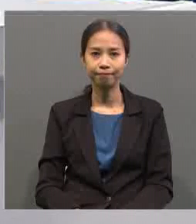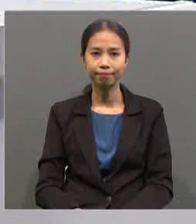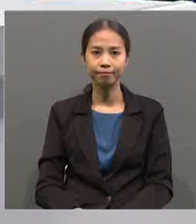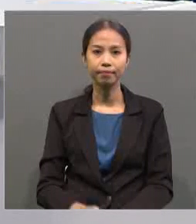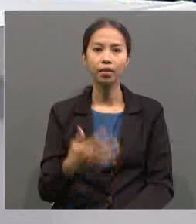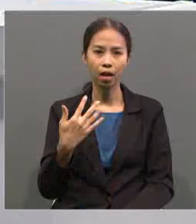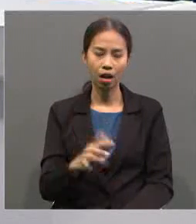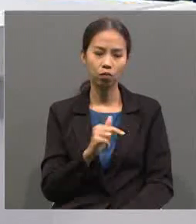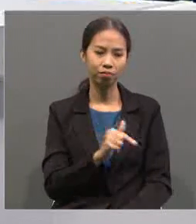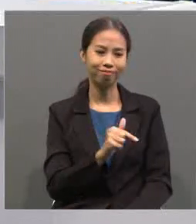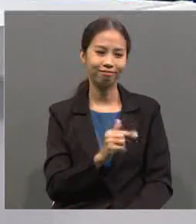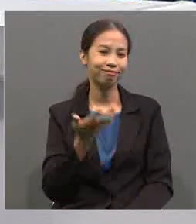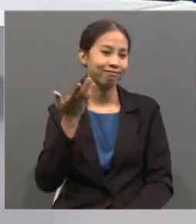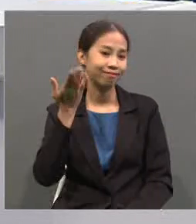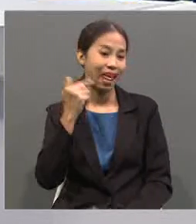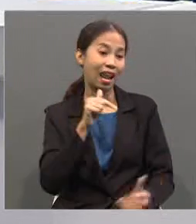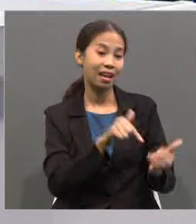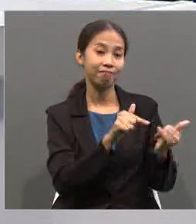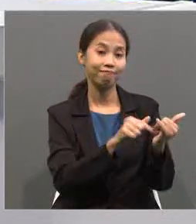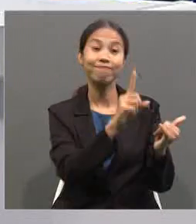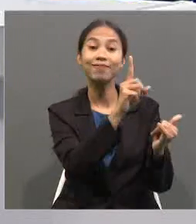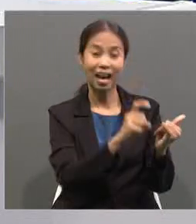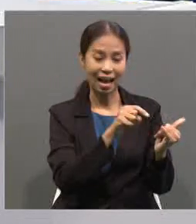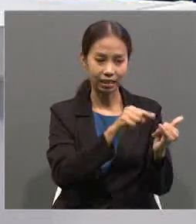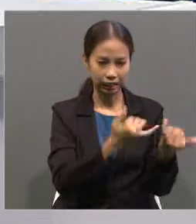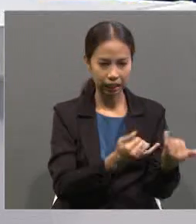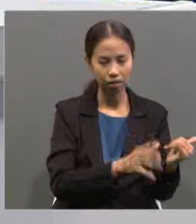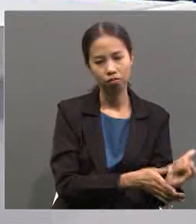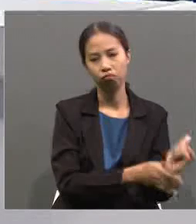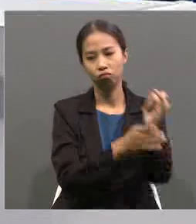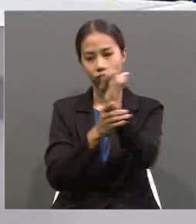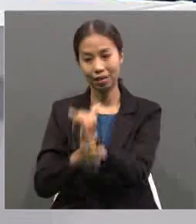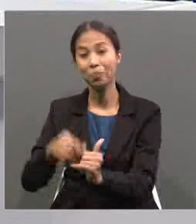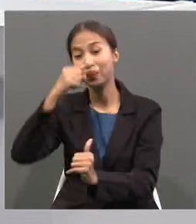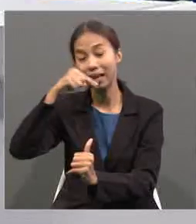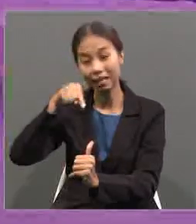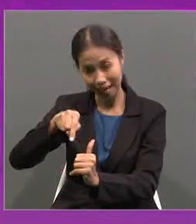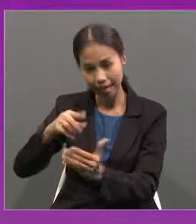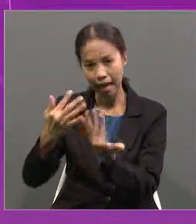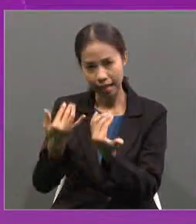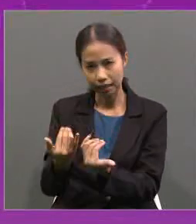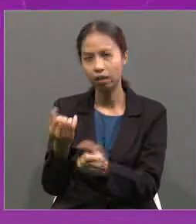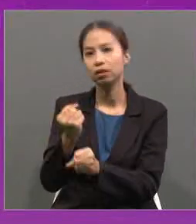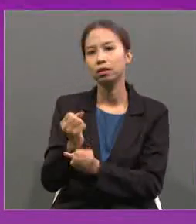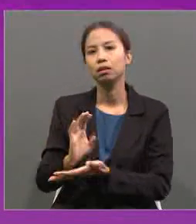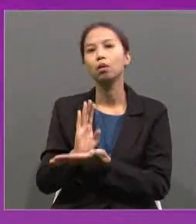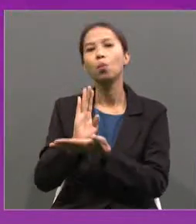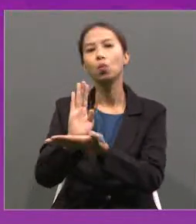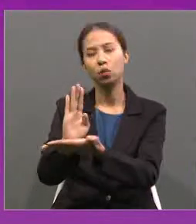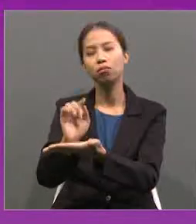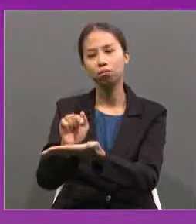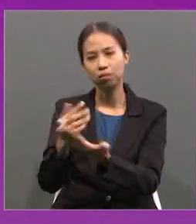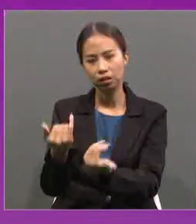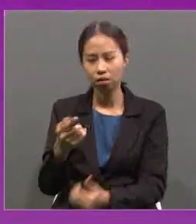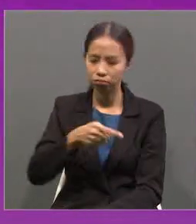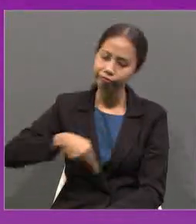ส่วนศพของแรงงานไทยที่ถูกนำกลับมายังบ้านเกิดนะคะทางครอบครัวก็ได้จัดพิธีชาปนกิจศพท่ามกลางบรรยากาศที่เป็นไปอย่าง